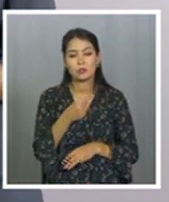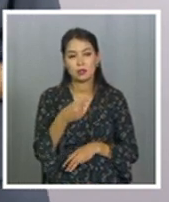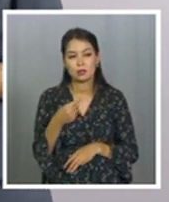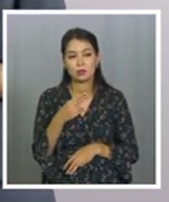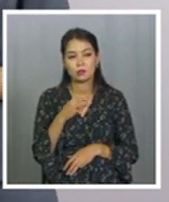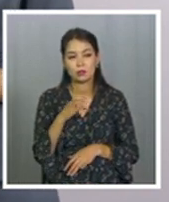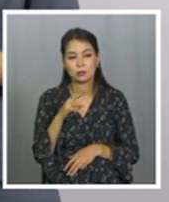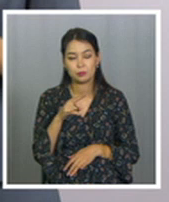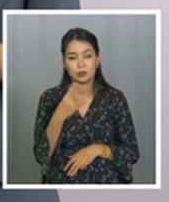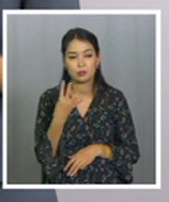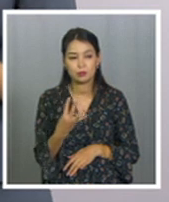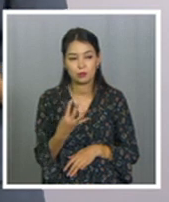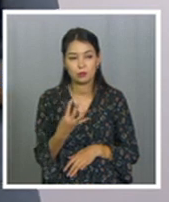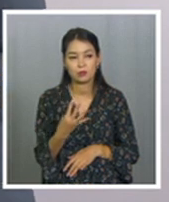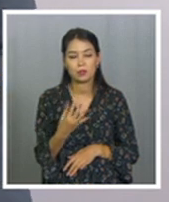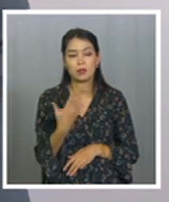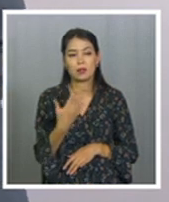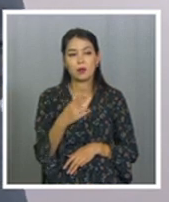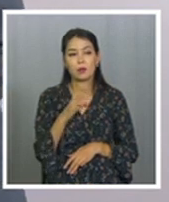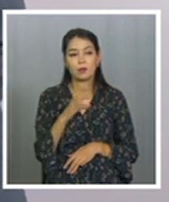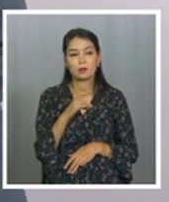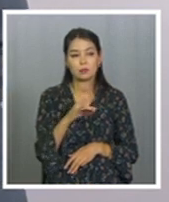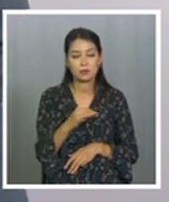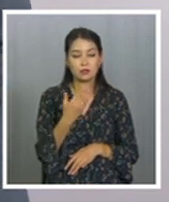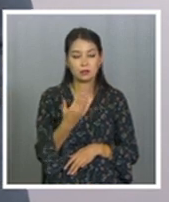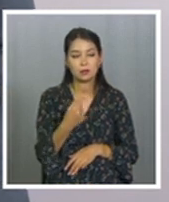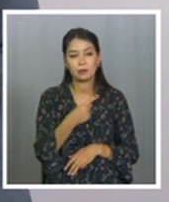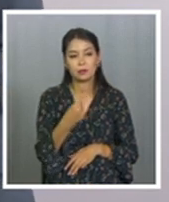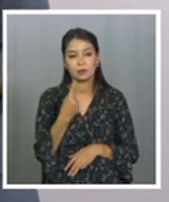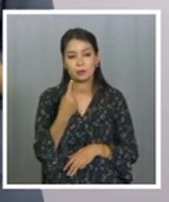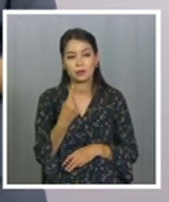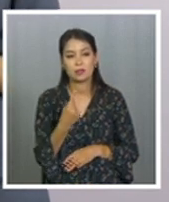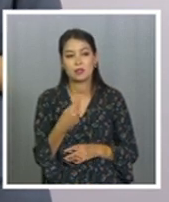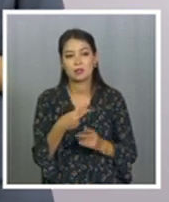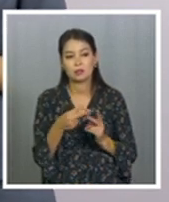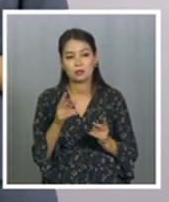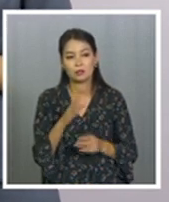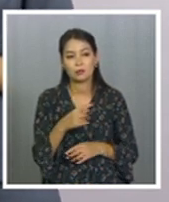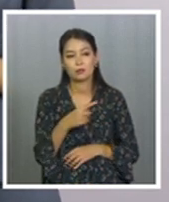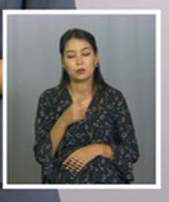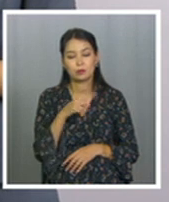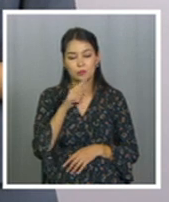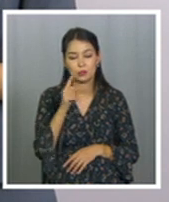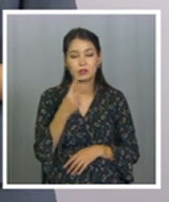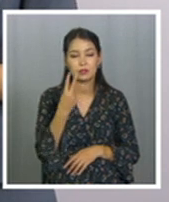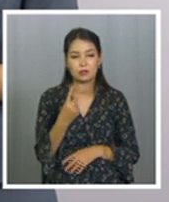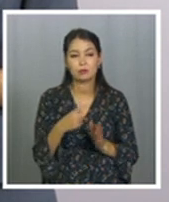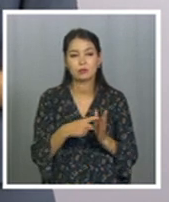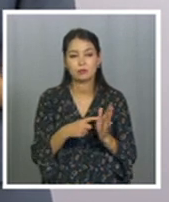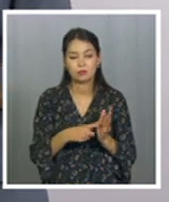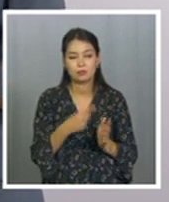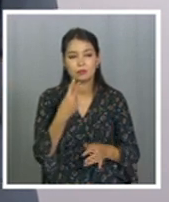пи бөлу 4. Косинус пи минус 1-ге тең, косинус пи бөлу 4, түбірасты 2 бөлу 2-ге